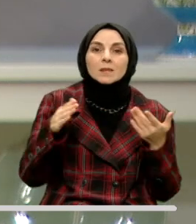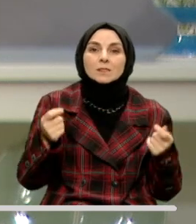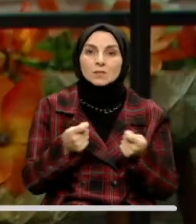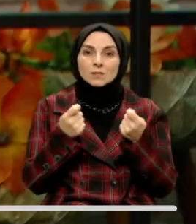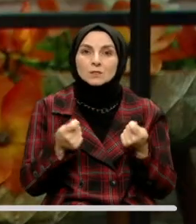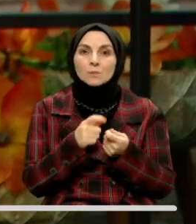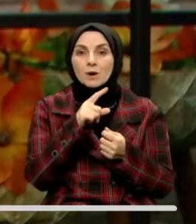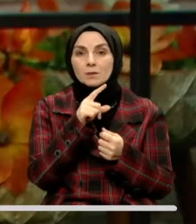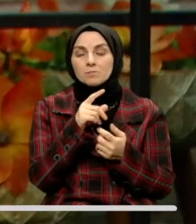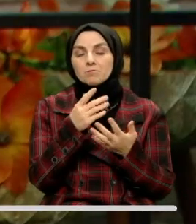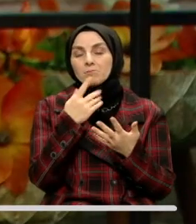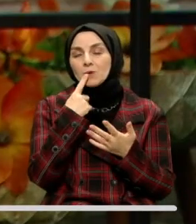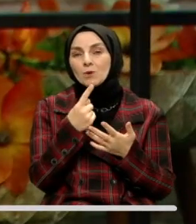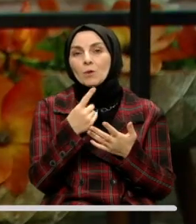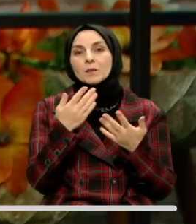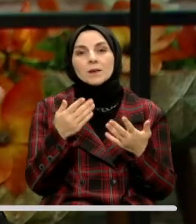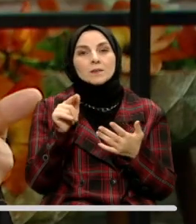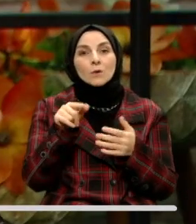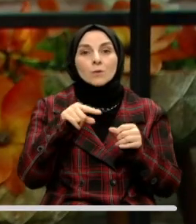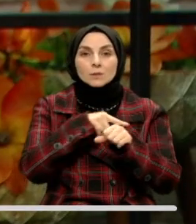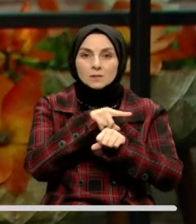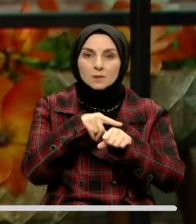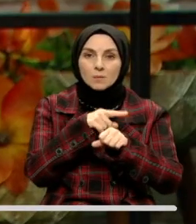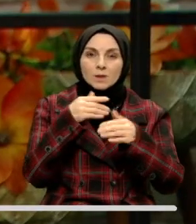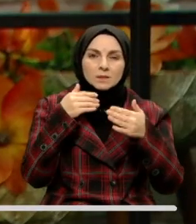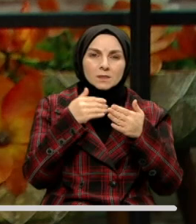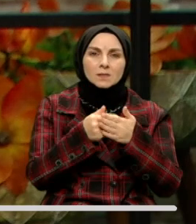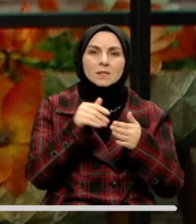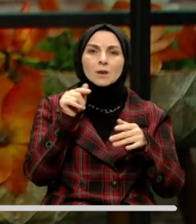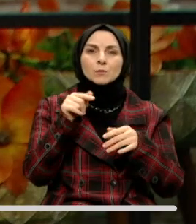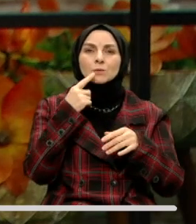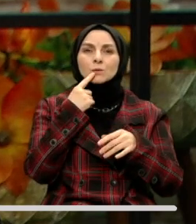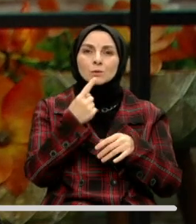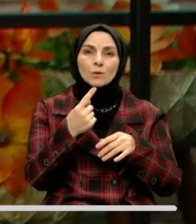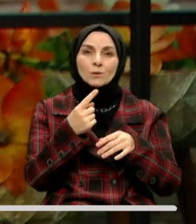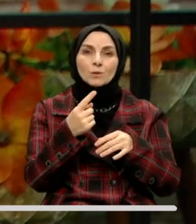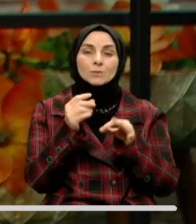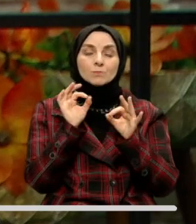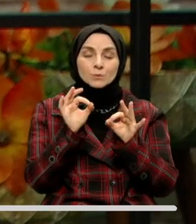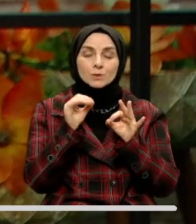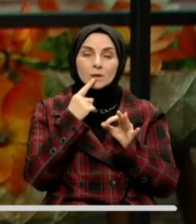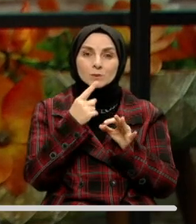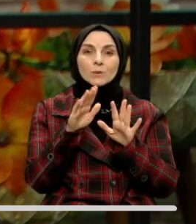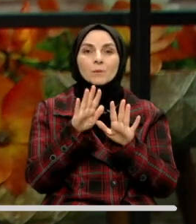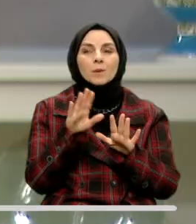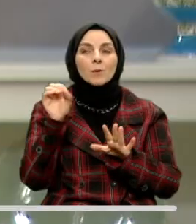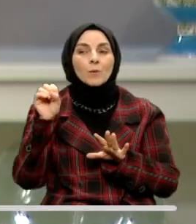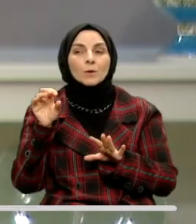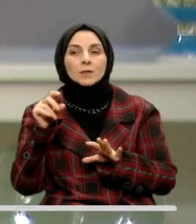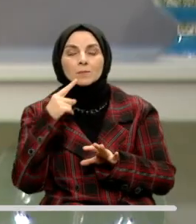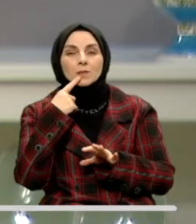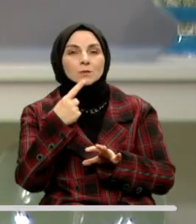Yani o zamana kadar benim bunu evde söylememem mümkün değil. Ama çocuk yeni fark etmiş. O an aldı işte onu. Almaya